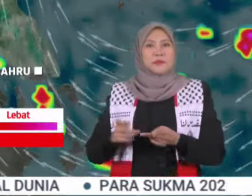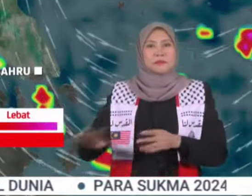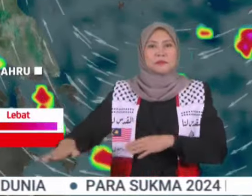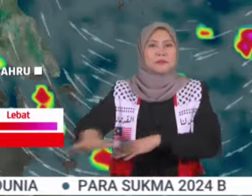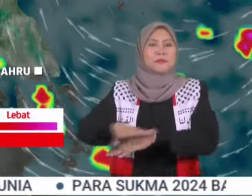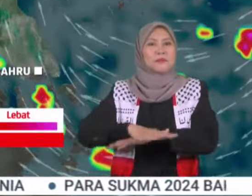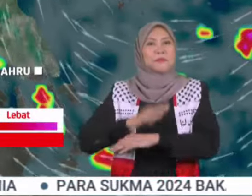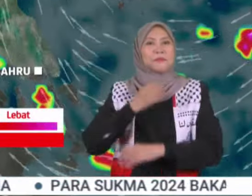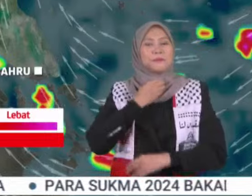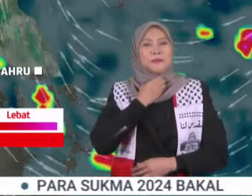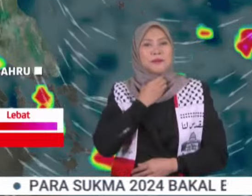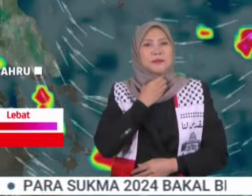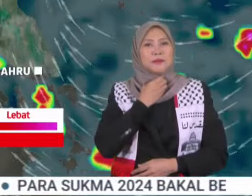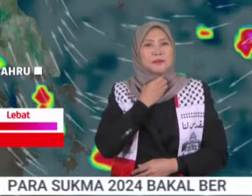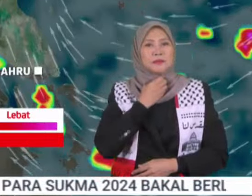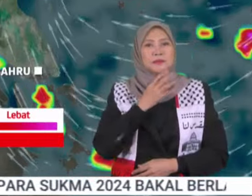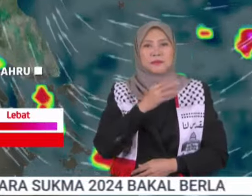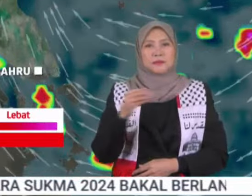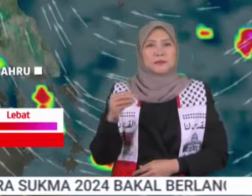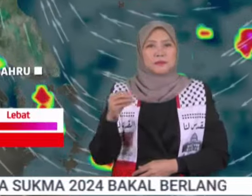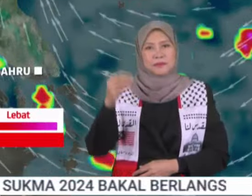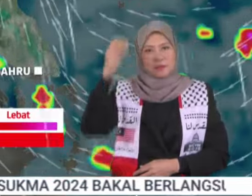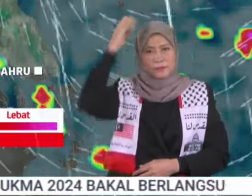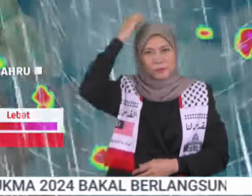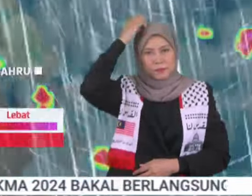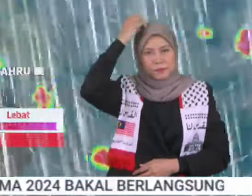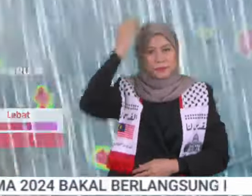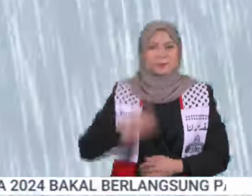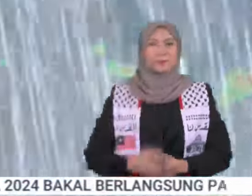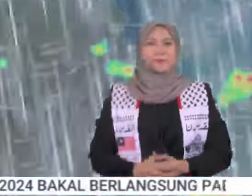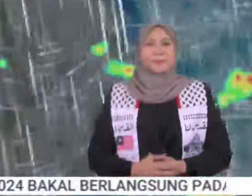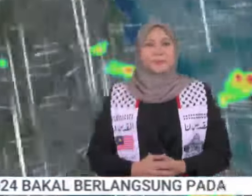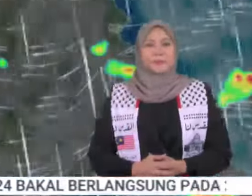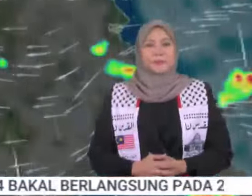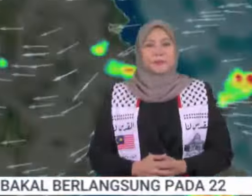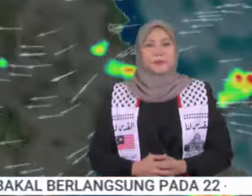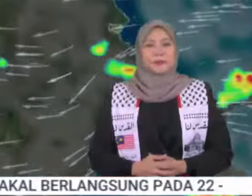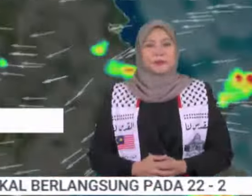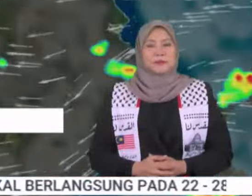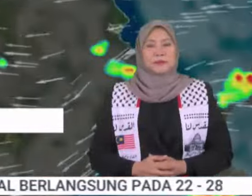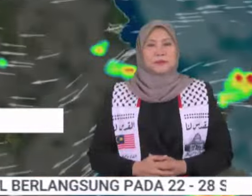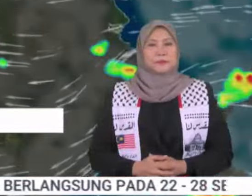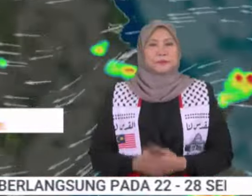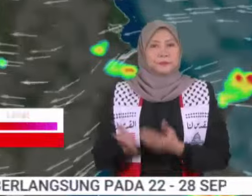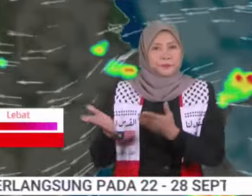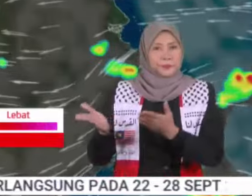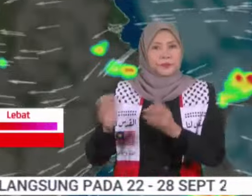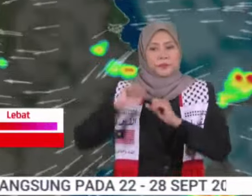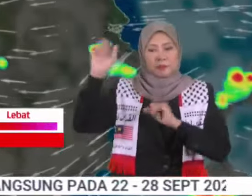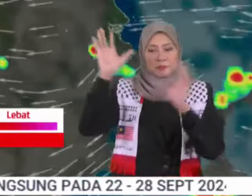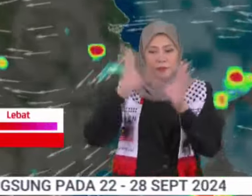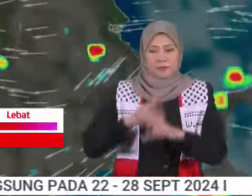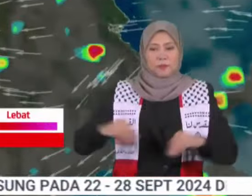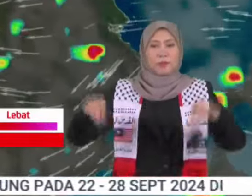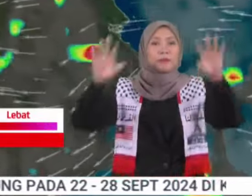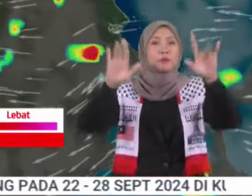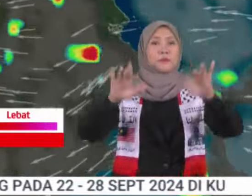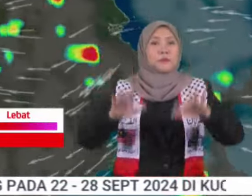daratan di negeri Perak serta negeri Selangor. Manakala bagi Malaysia Timur pula, hujan dan ribut